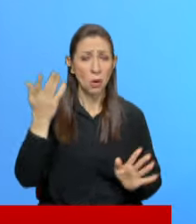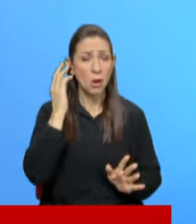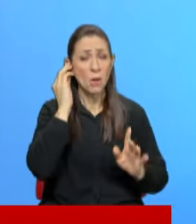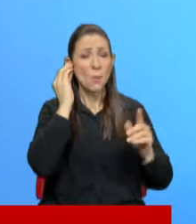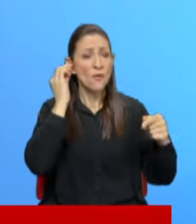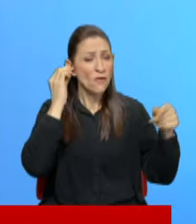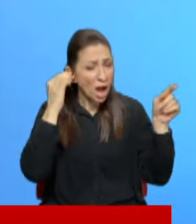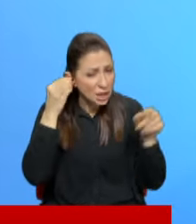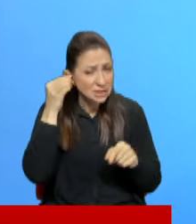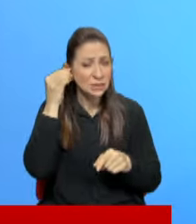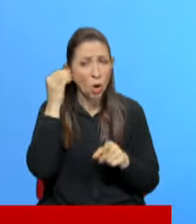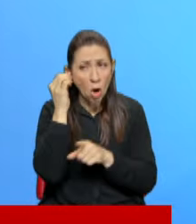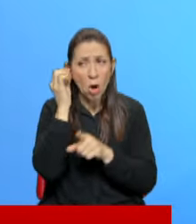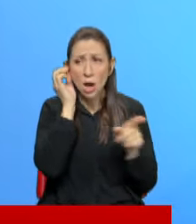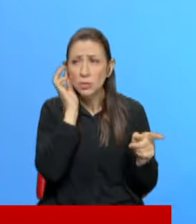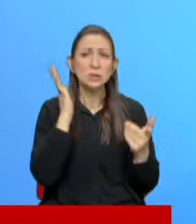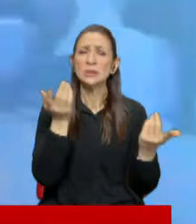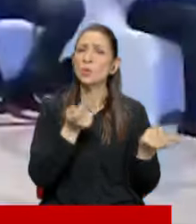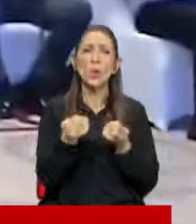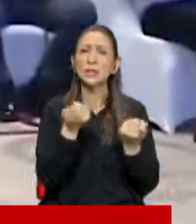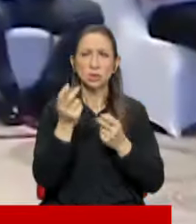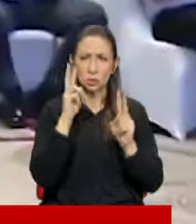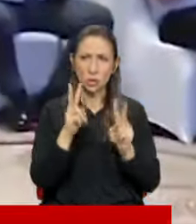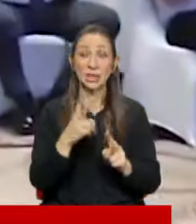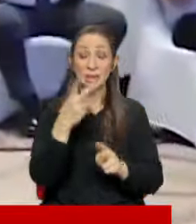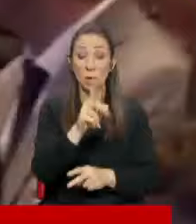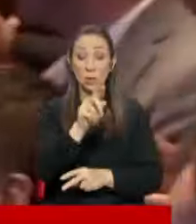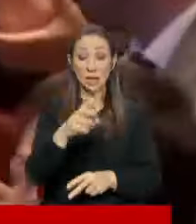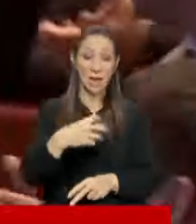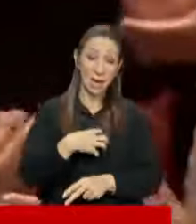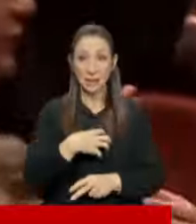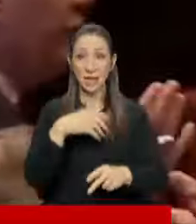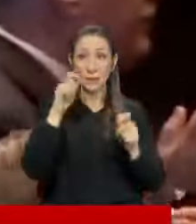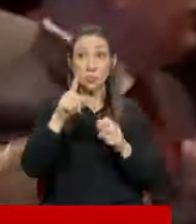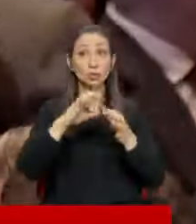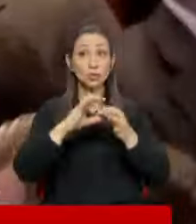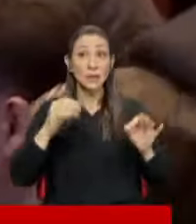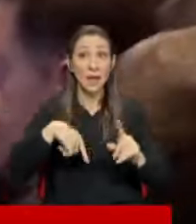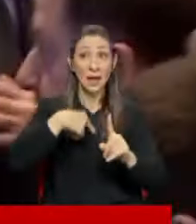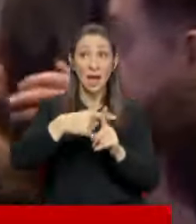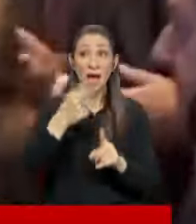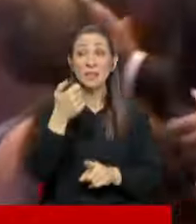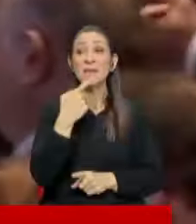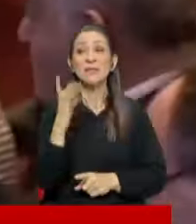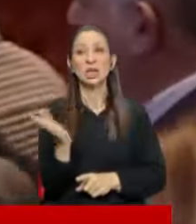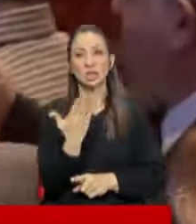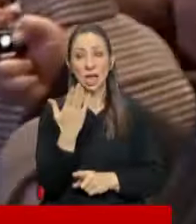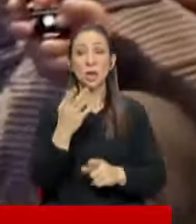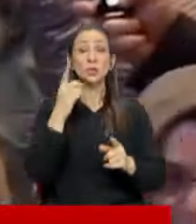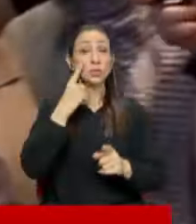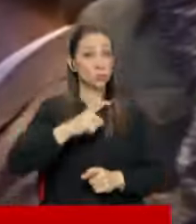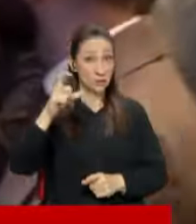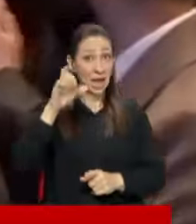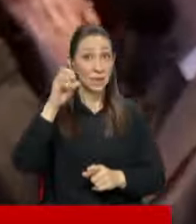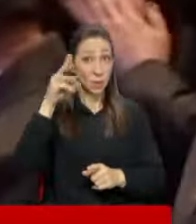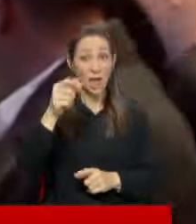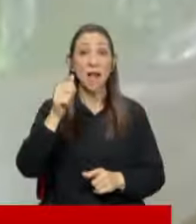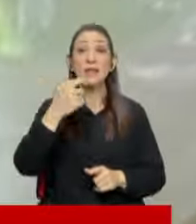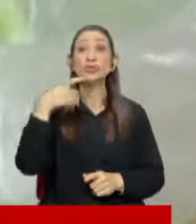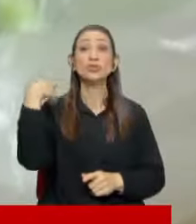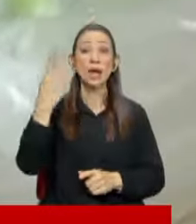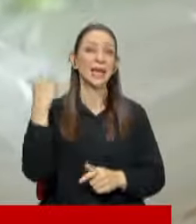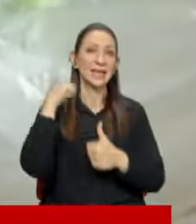bu faizle, şunla, bununla nasıl uğraşılır göreceğiz. 2018 Haziran'da kurduğu bu cümlenin üzerinden 6 yıl geçti. Cumhurbaşkanı Erdoğan 6 yıl